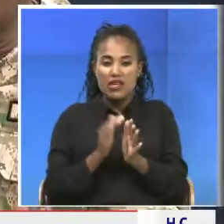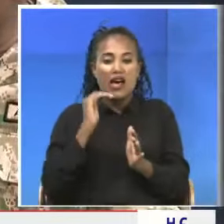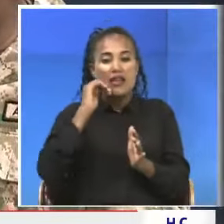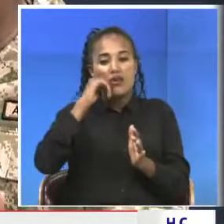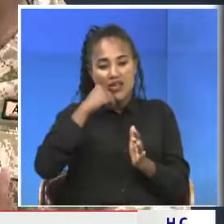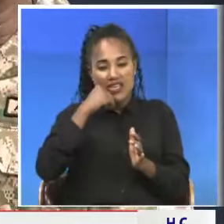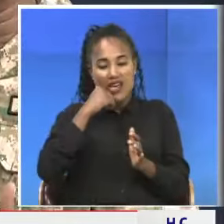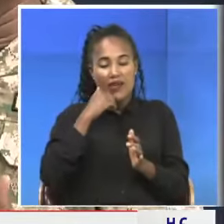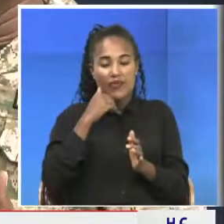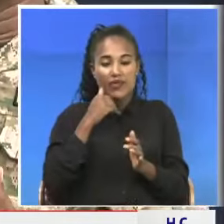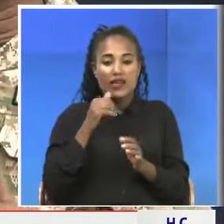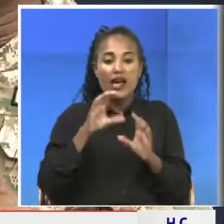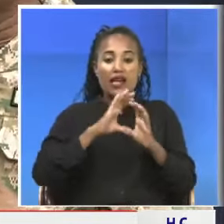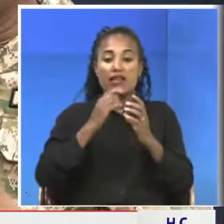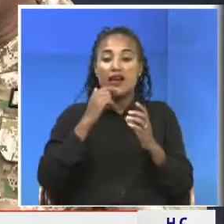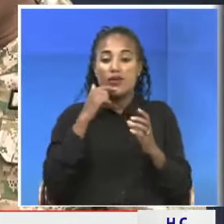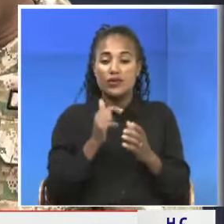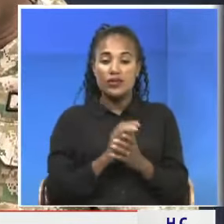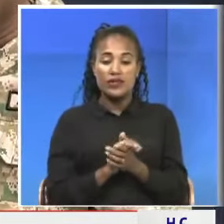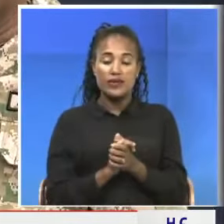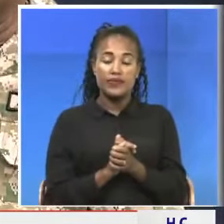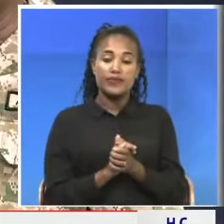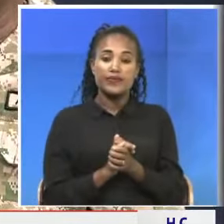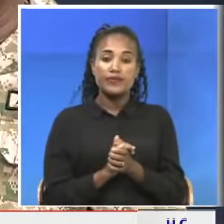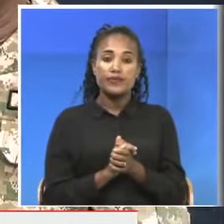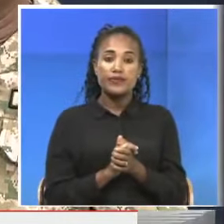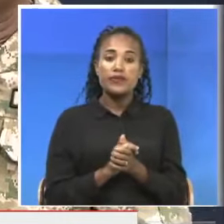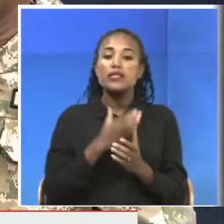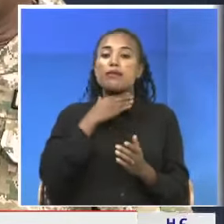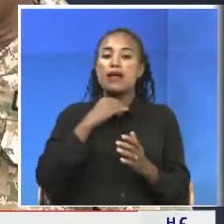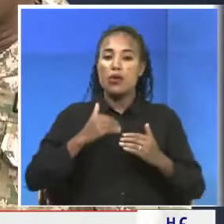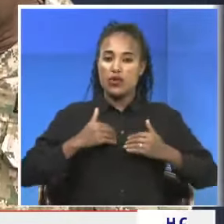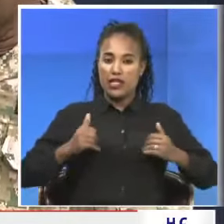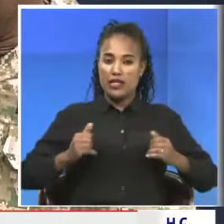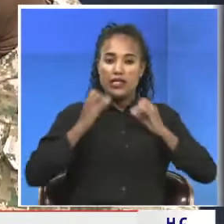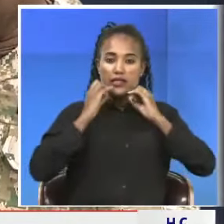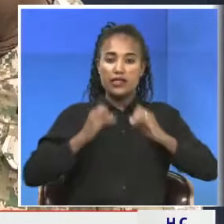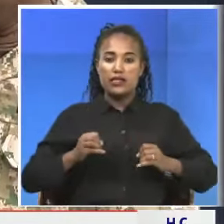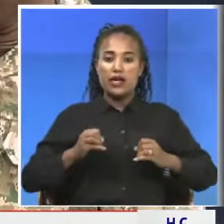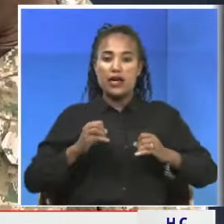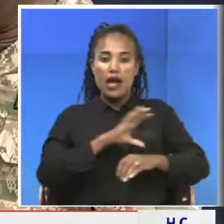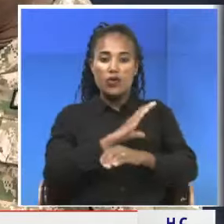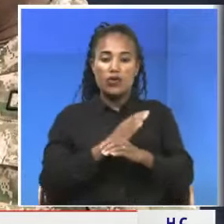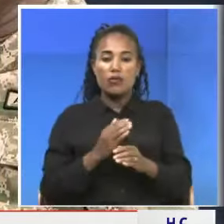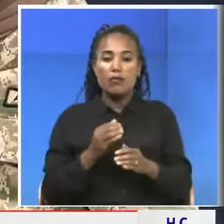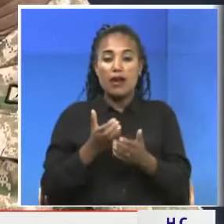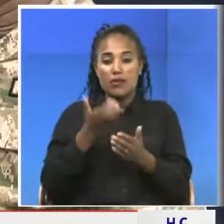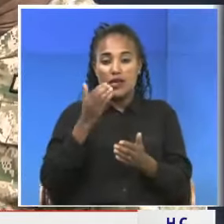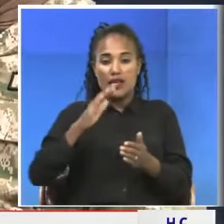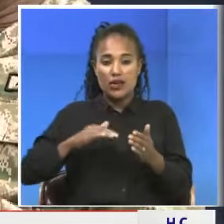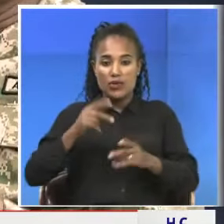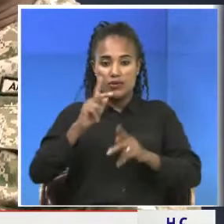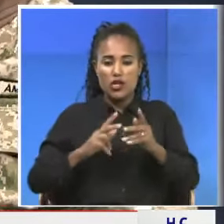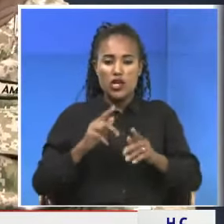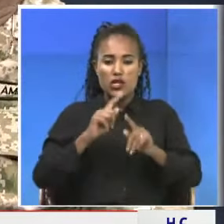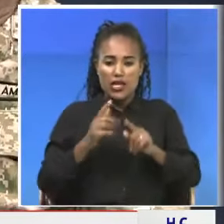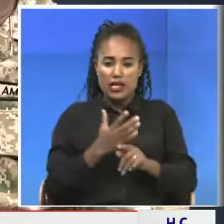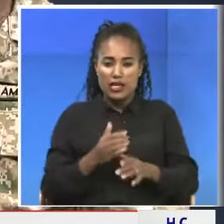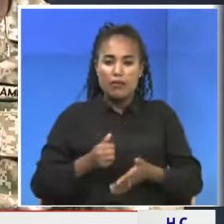የሚፈጽም ነውረኛ አሸባሪ ኃይል ነው ያሉት ብርጋዴር ጀነራል ተፈራ ማሞ የአማራ ወጣት የጸጥታ ኃይሉን ባለሀብቱና የተቀረው ህዝብ ደግሞ